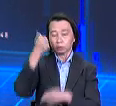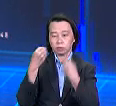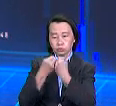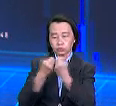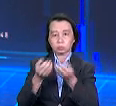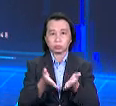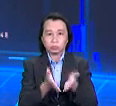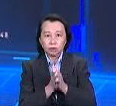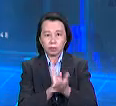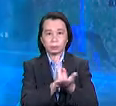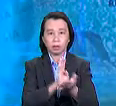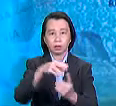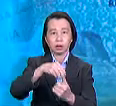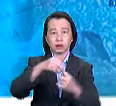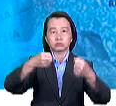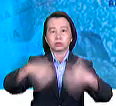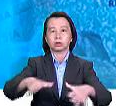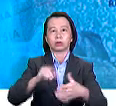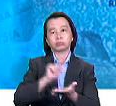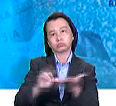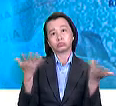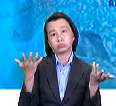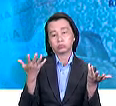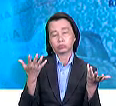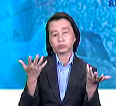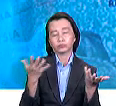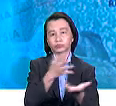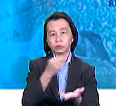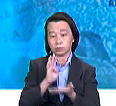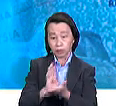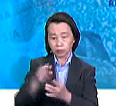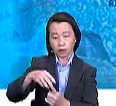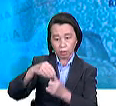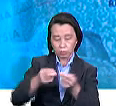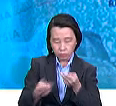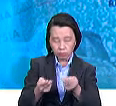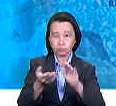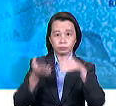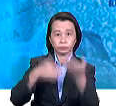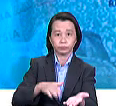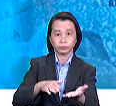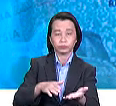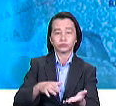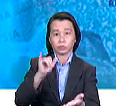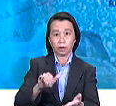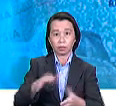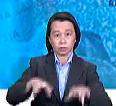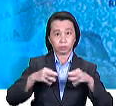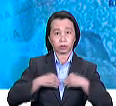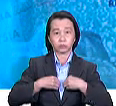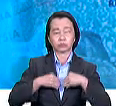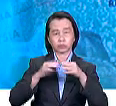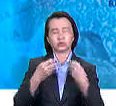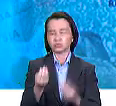jumlah permohonan bantuan khas hilang pendapatan PKHP dan bantuan khas pengurusan kematian PKPK yang diterima